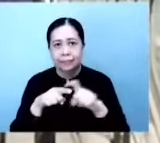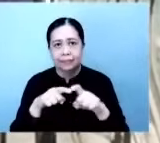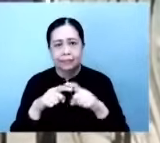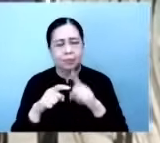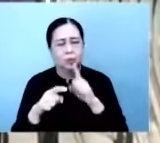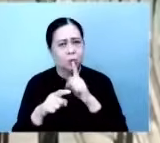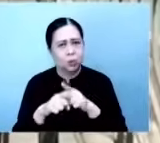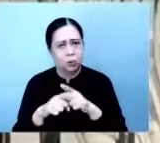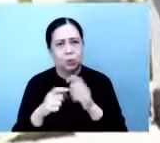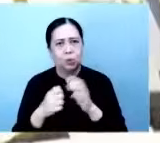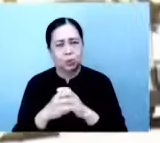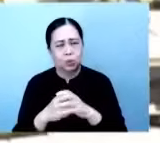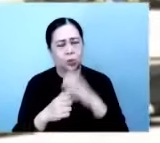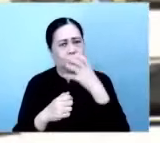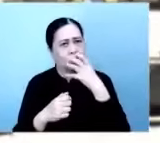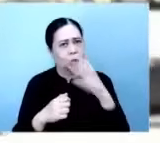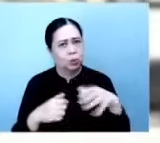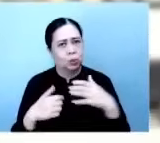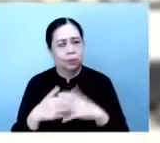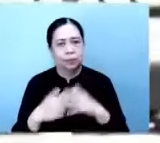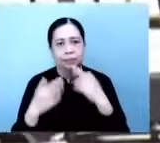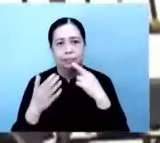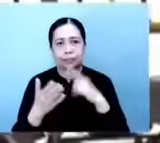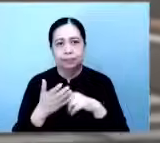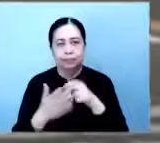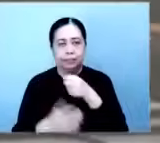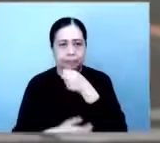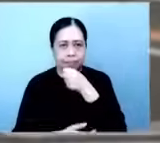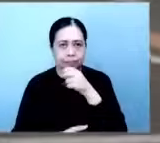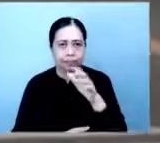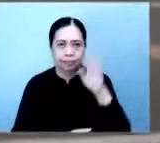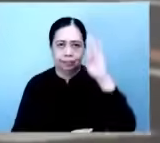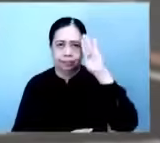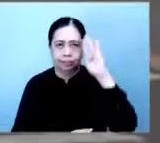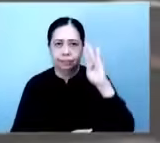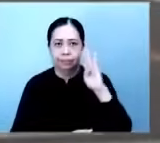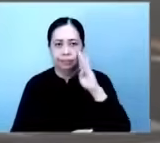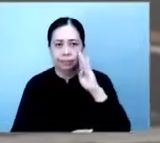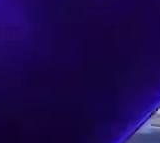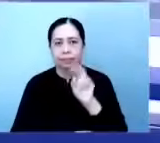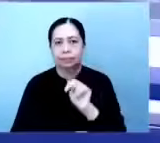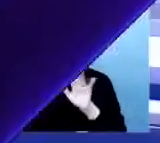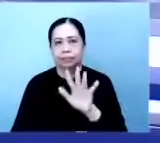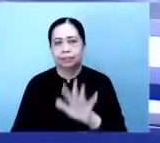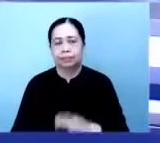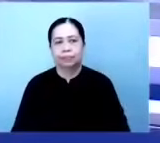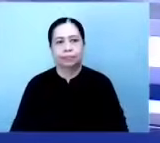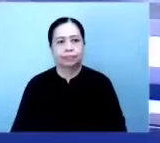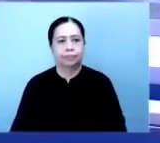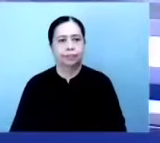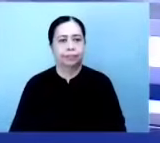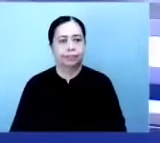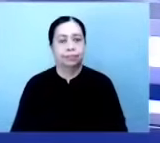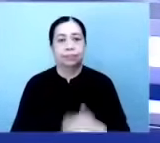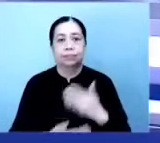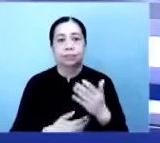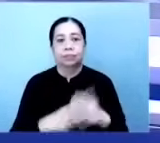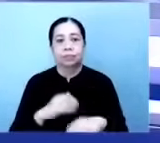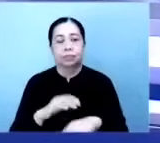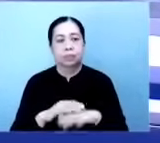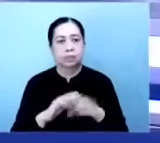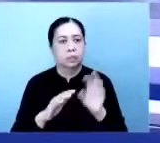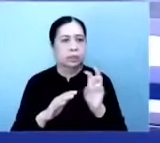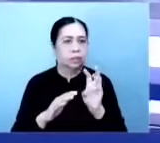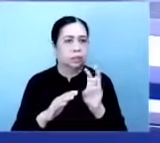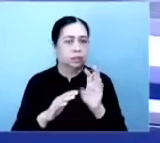ang tag-init. Nagbabalita mula sa Frontline, Brian Basa, News 5. Aabot sa 16 na Chinese